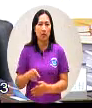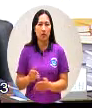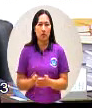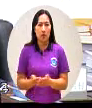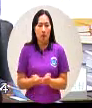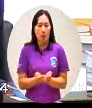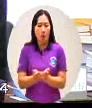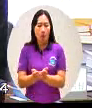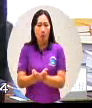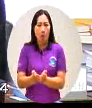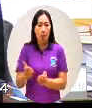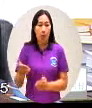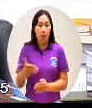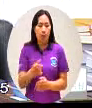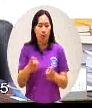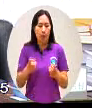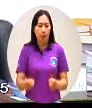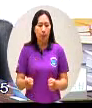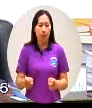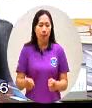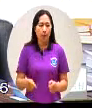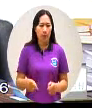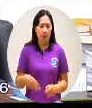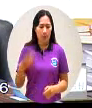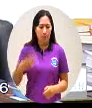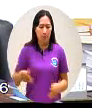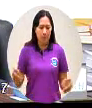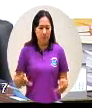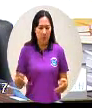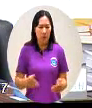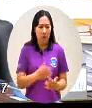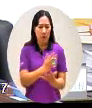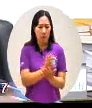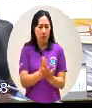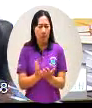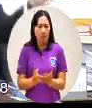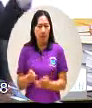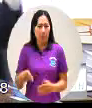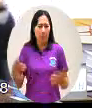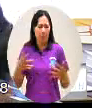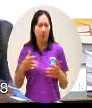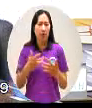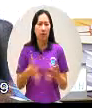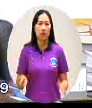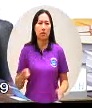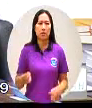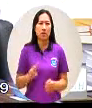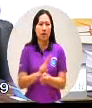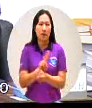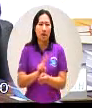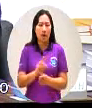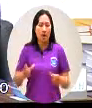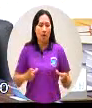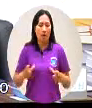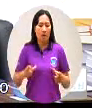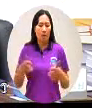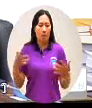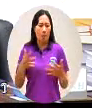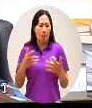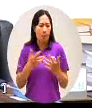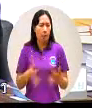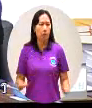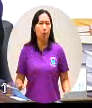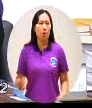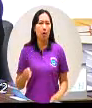等，我想这些问题真多啦。市长嘛拢有讲，恁问的问题一拖拉去啦但